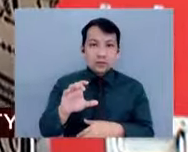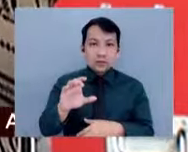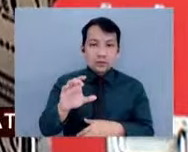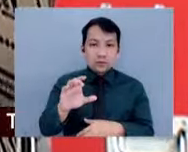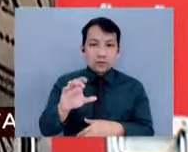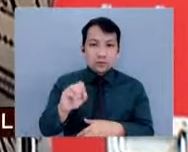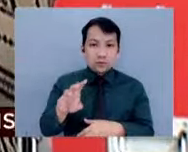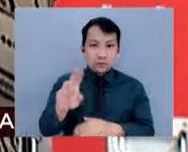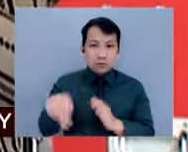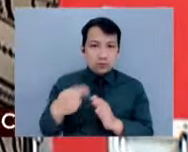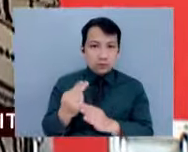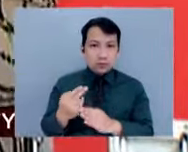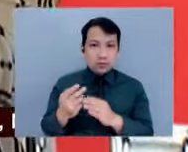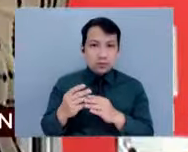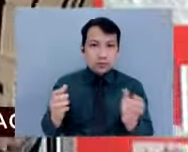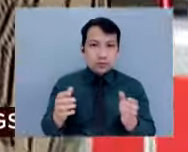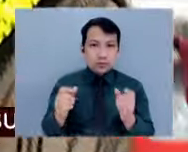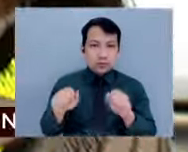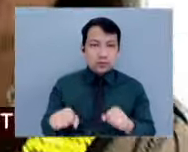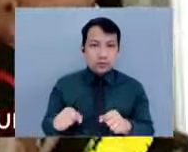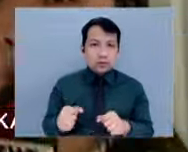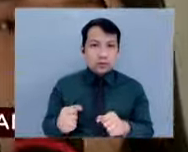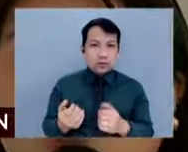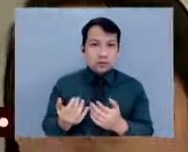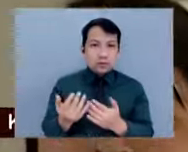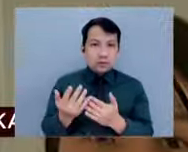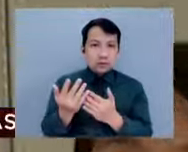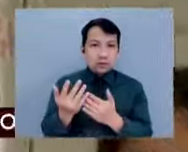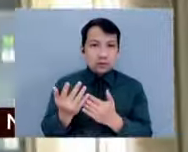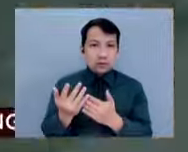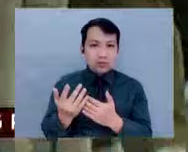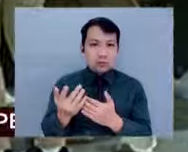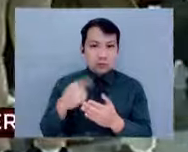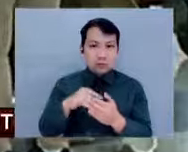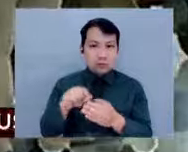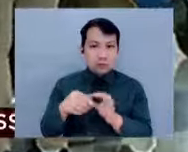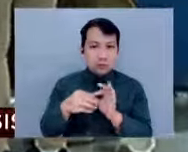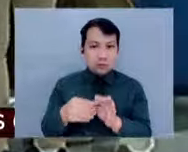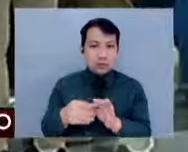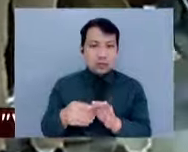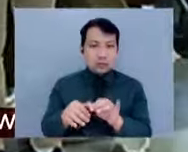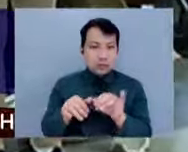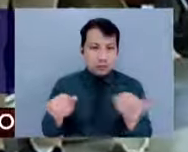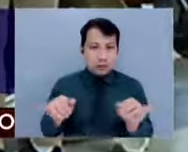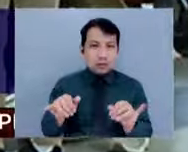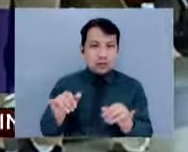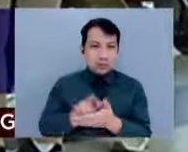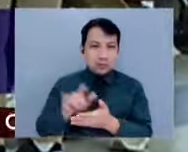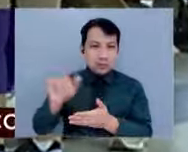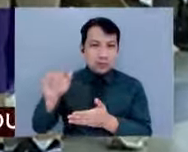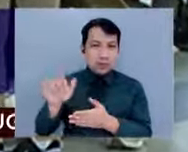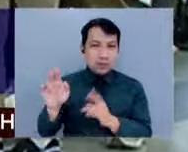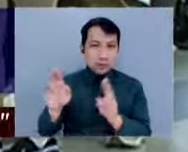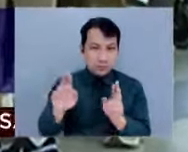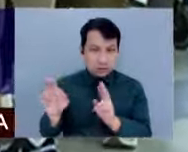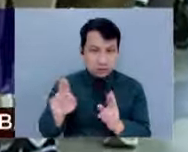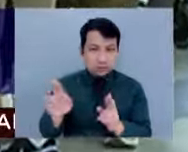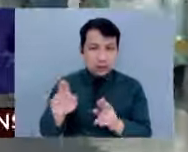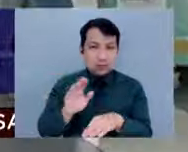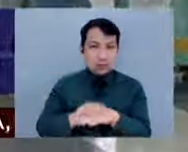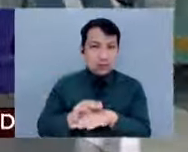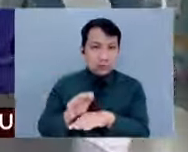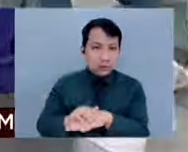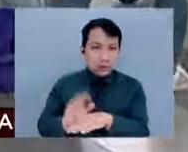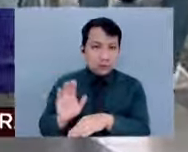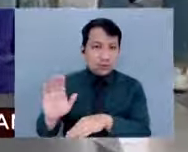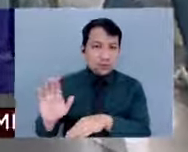daladala nyo, kundi pwedeng magkaroon ng aberya o usok tulad nito. Bukod sa airlines, naka-heightened alert na ang lahat ng paliparan sa